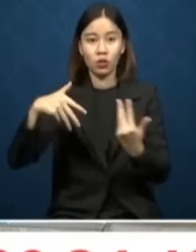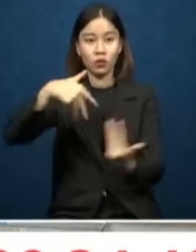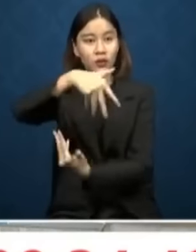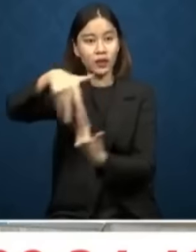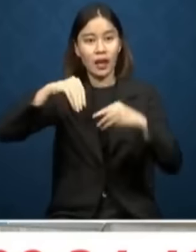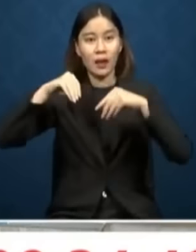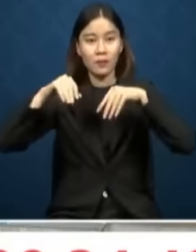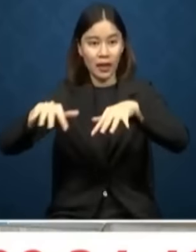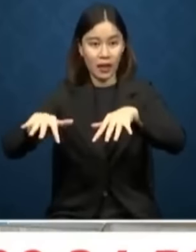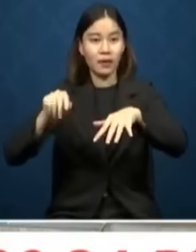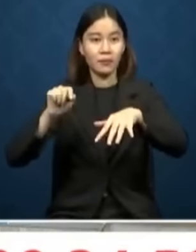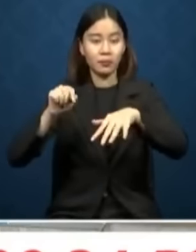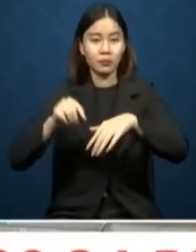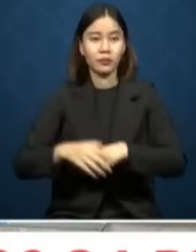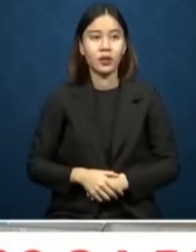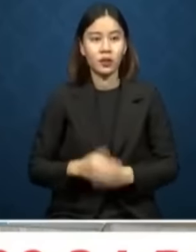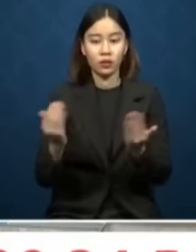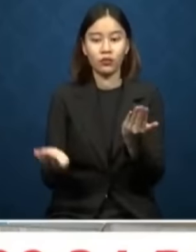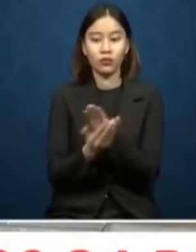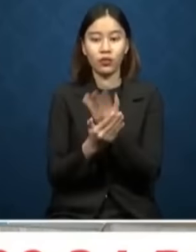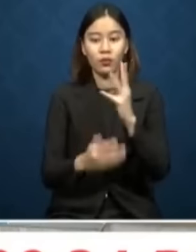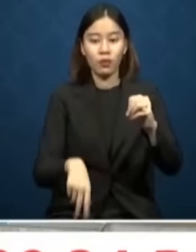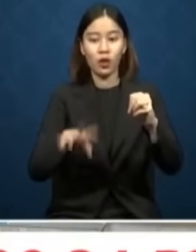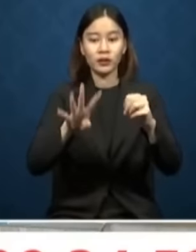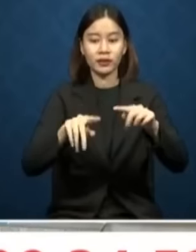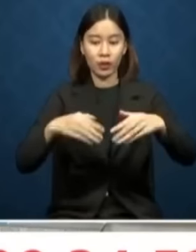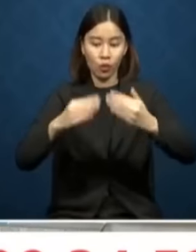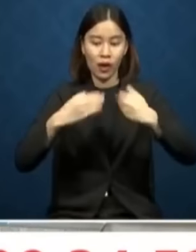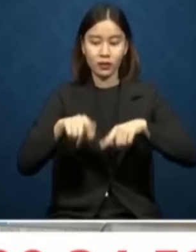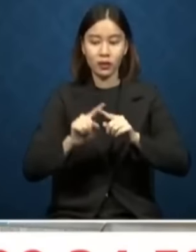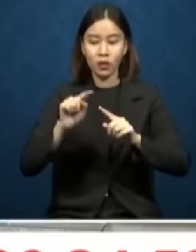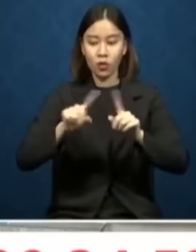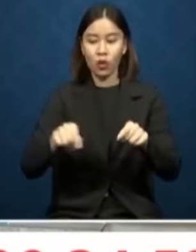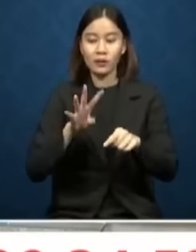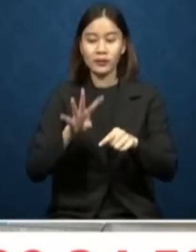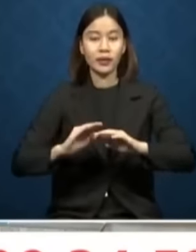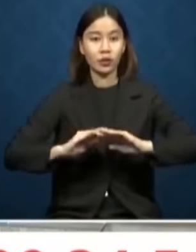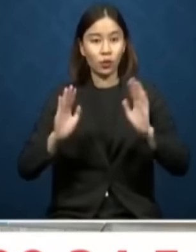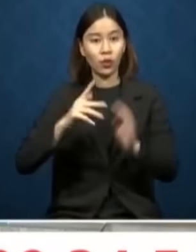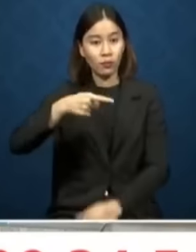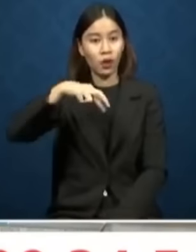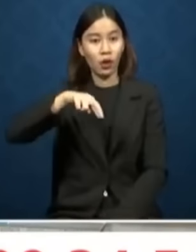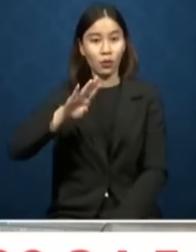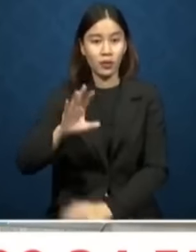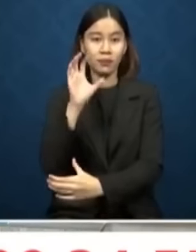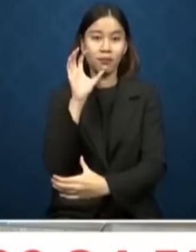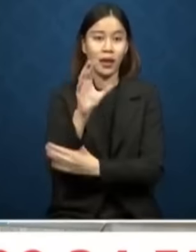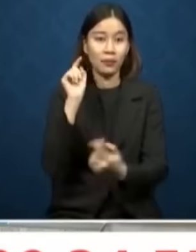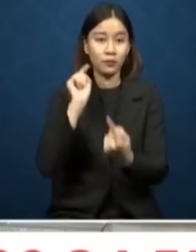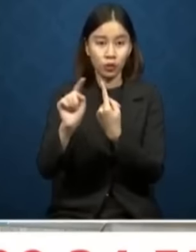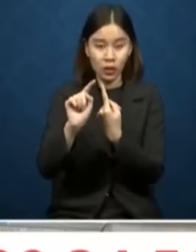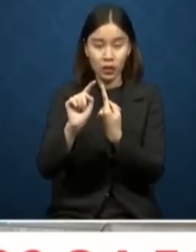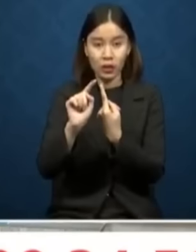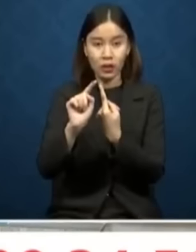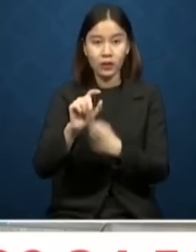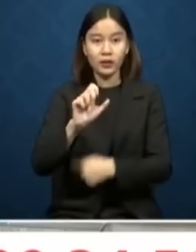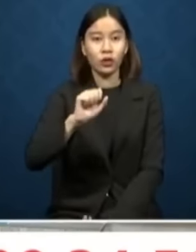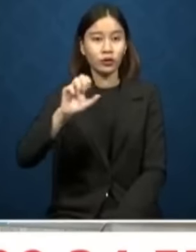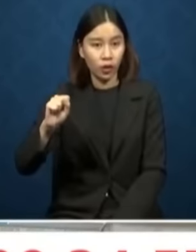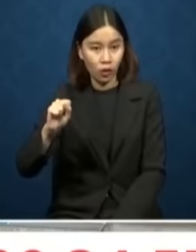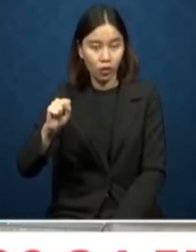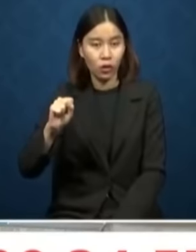ณะประกอบมาตรา4วรรค1วงเล็บ4บอกว่ายกเว้นพระราชบัญญัตินี้ไม่ให้ใช้บังคับแก่สภาผู้